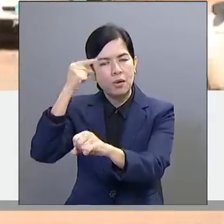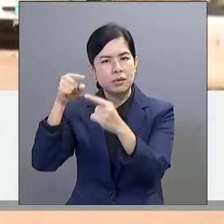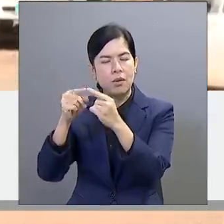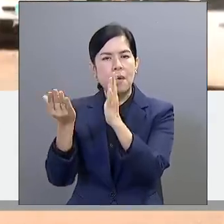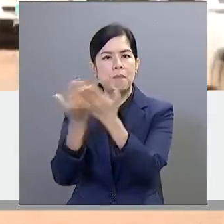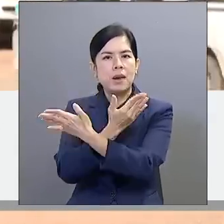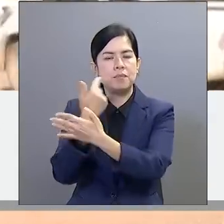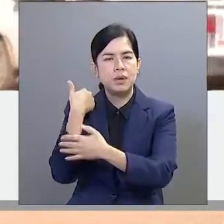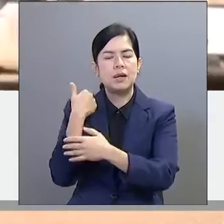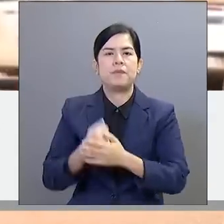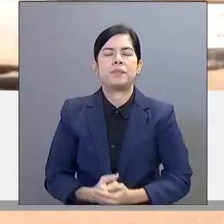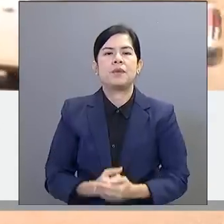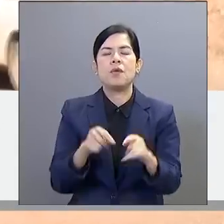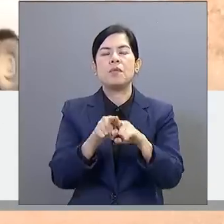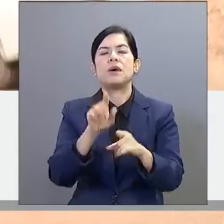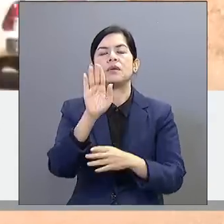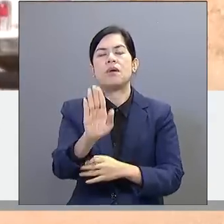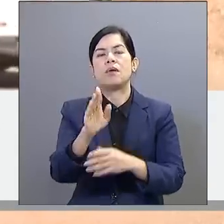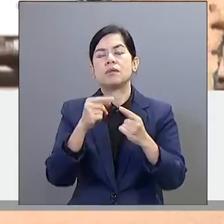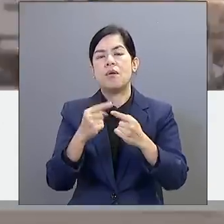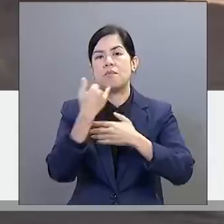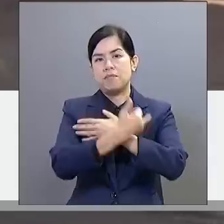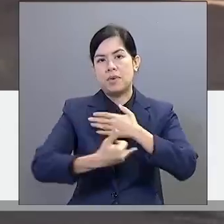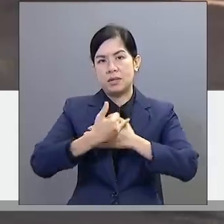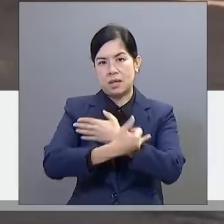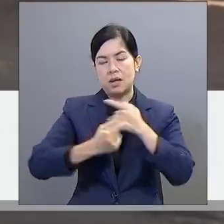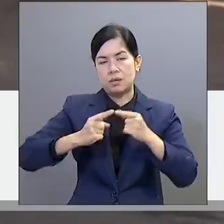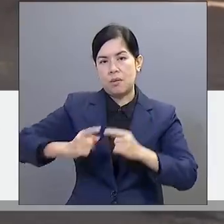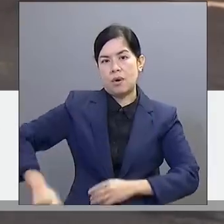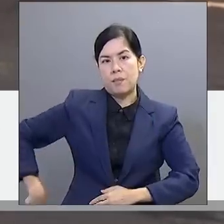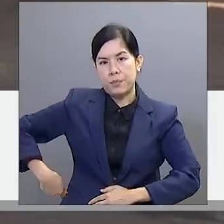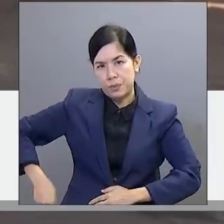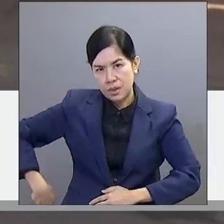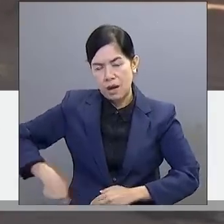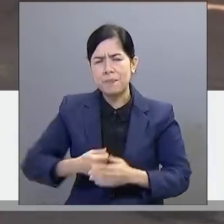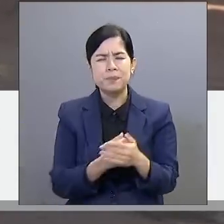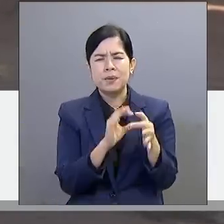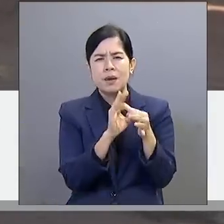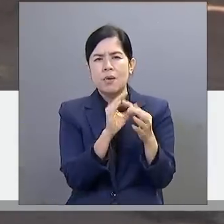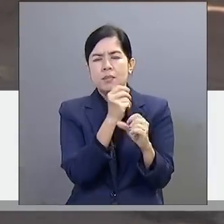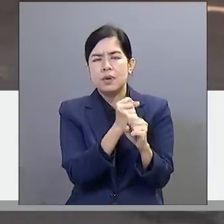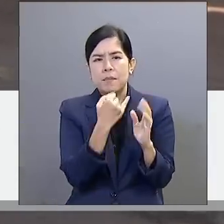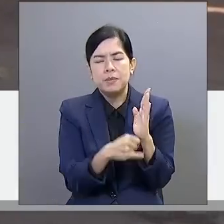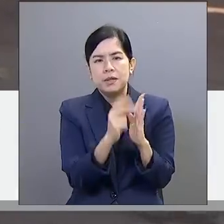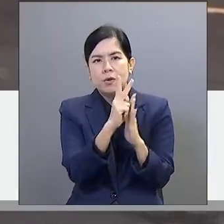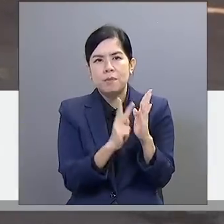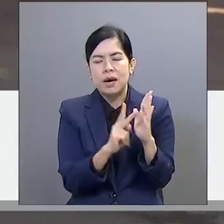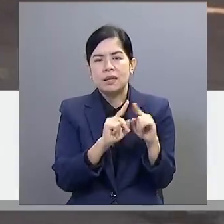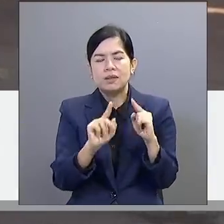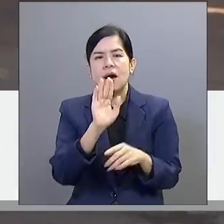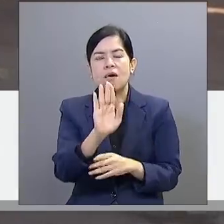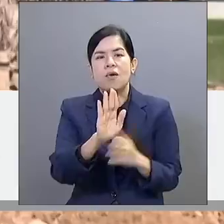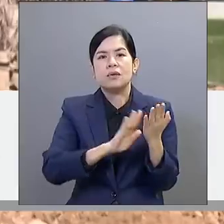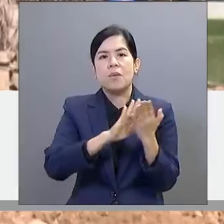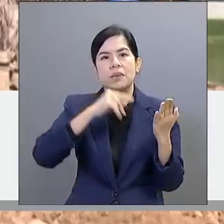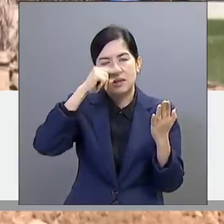ที่สีหนุบิลของกัมพูชาอาจารย์ยังอ้างด้วยนะคะว่าธุรกิจเทาๆขนาดใหญ่ในไทยเวลานี้แทบจะ